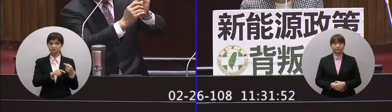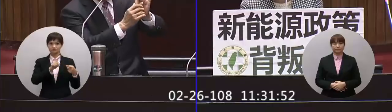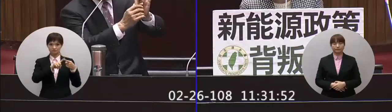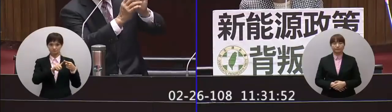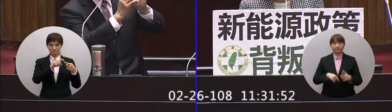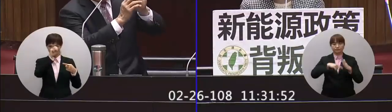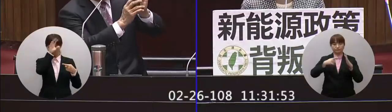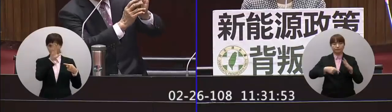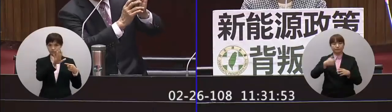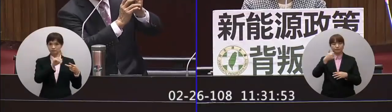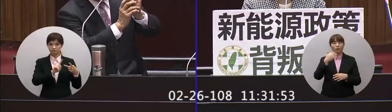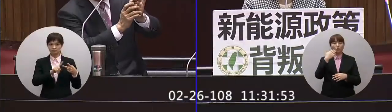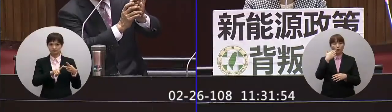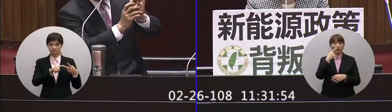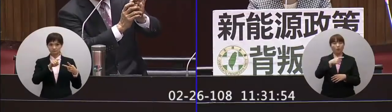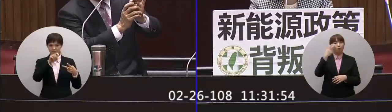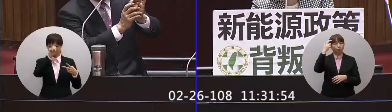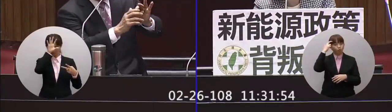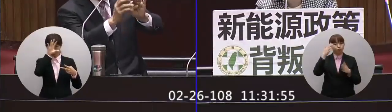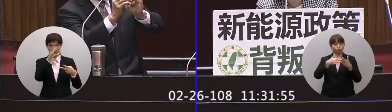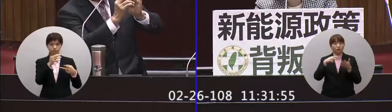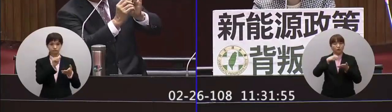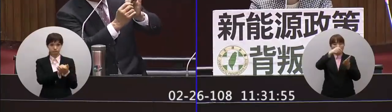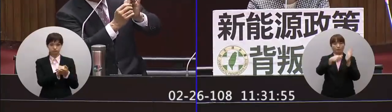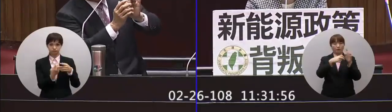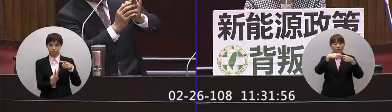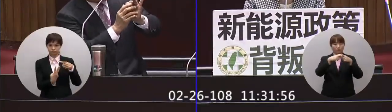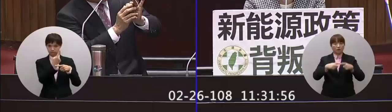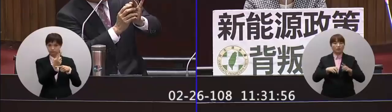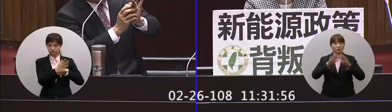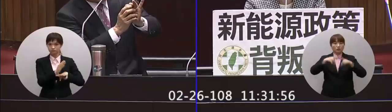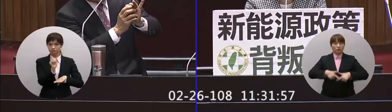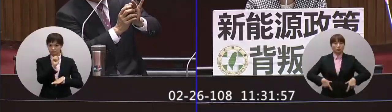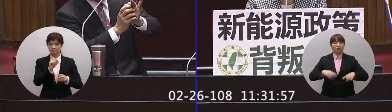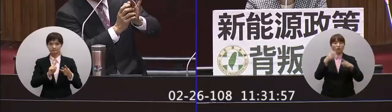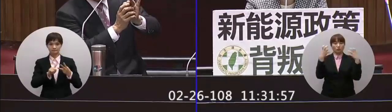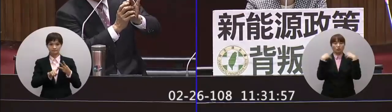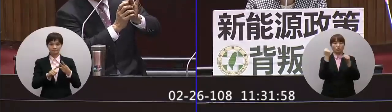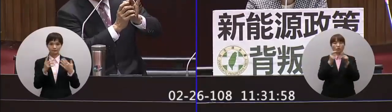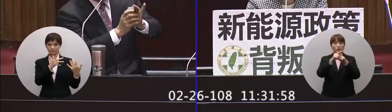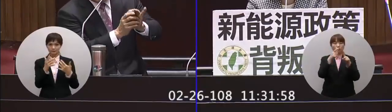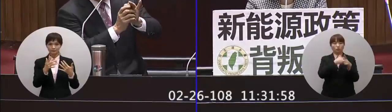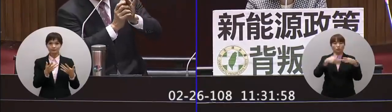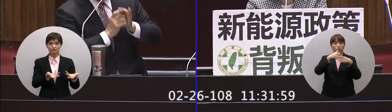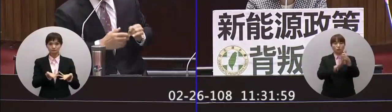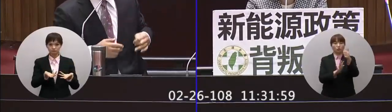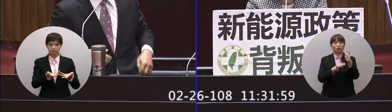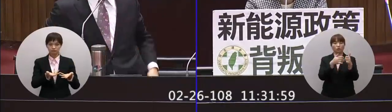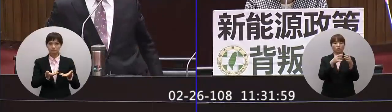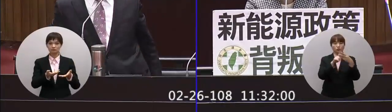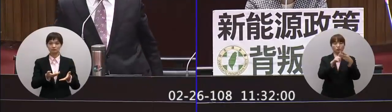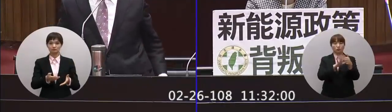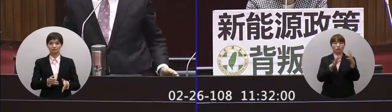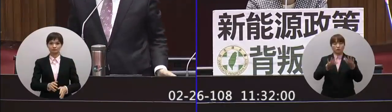且还表明党籍不超过1/3。 如果你执意要提名李进勇担任中选会的主委的话，那我只能预